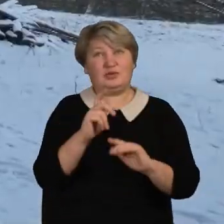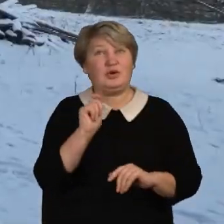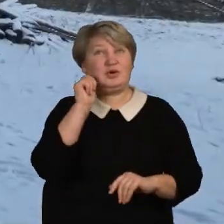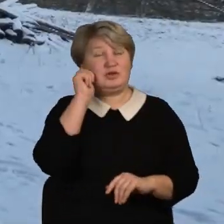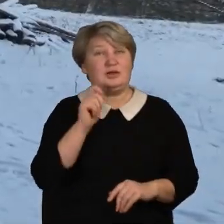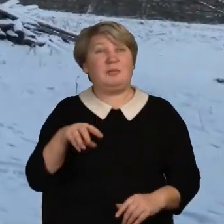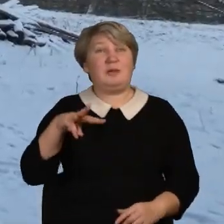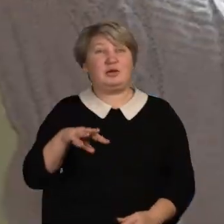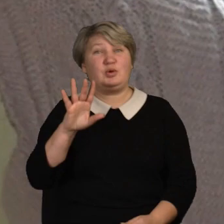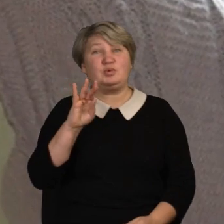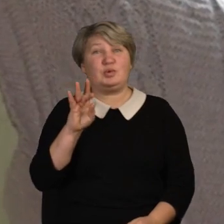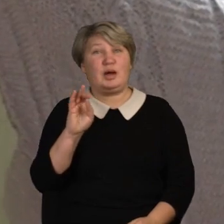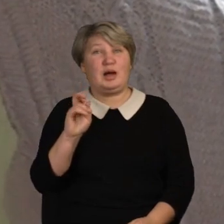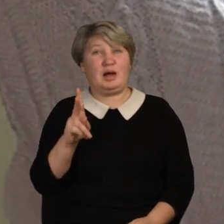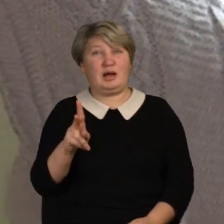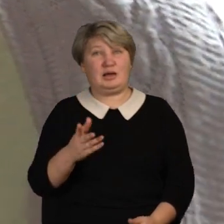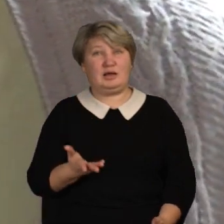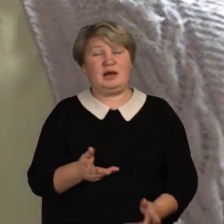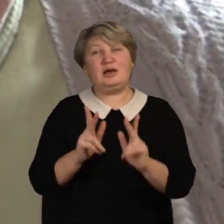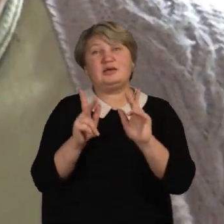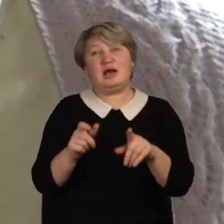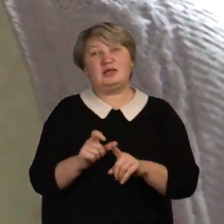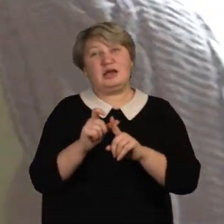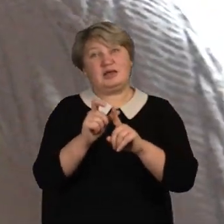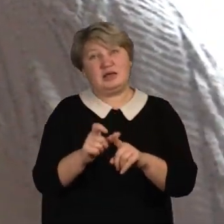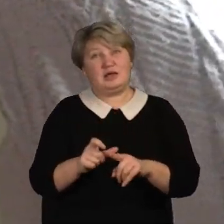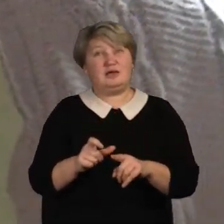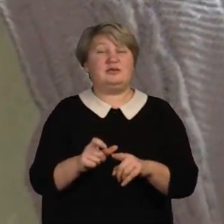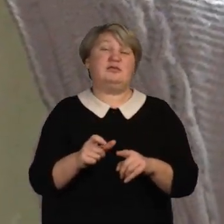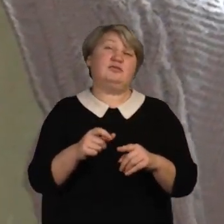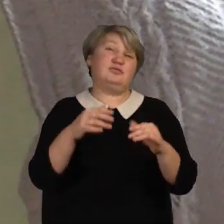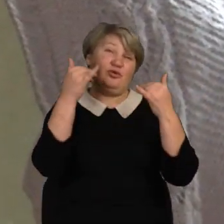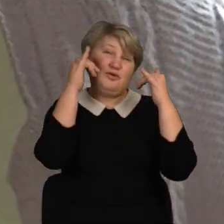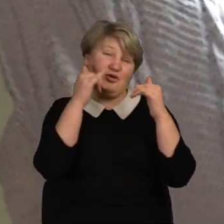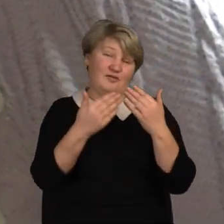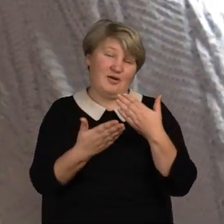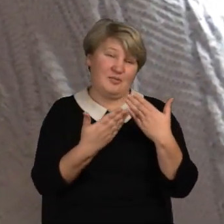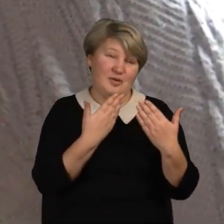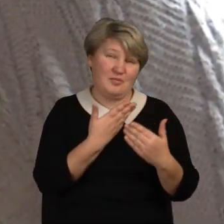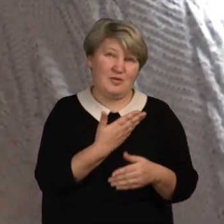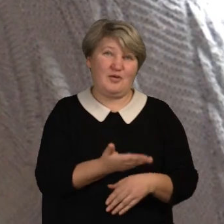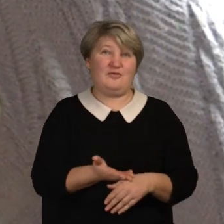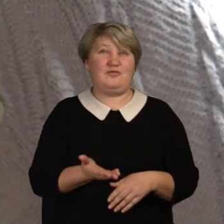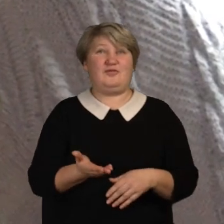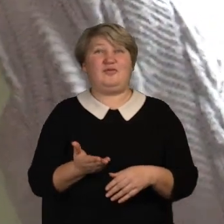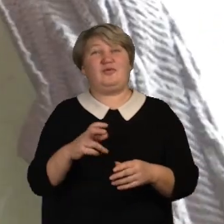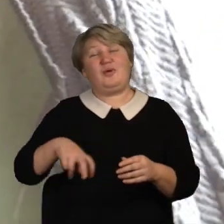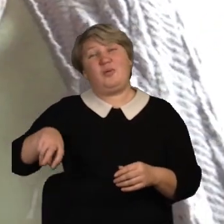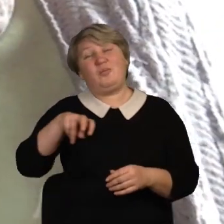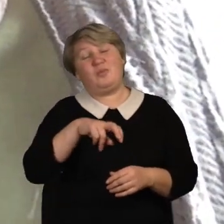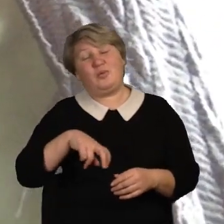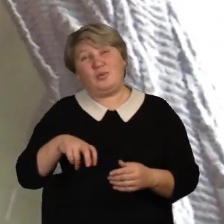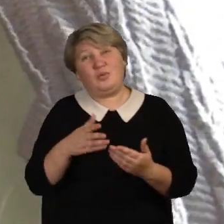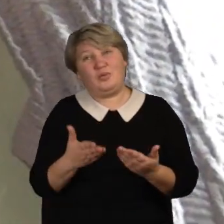Джуряк? Як сказати, піду з коровами поговорю, покутаюся, з ким